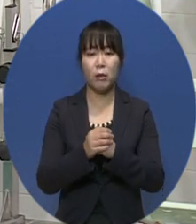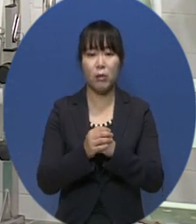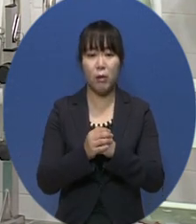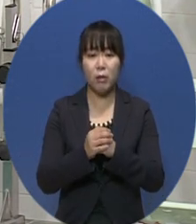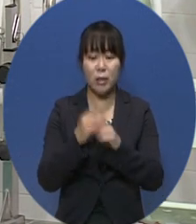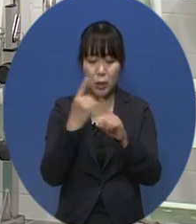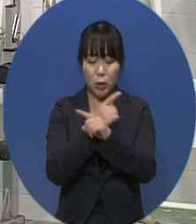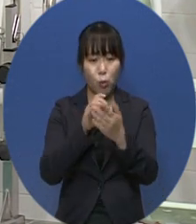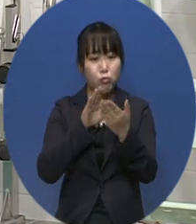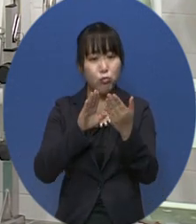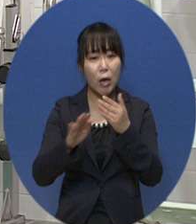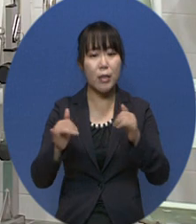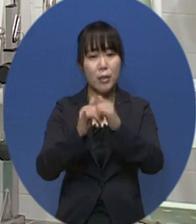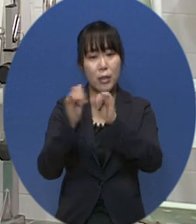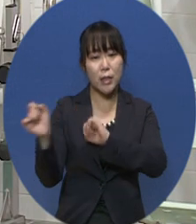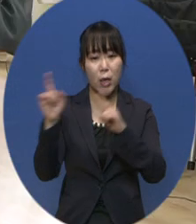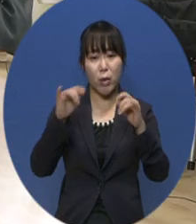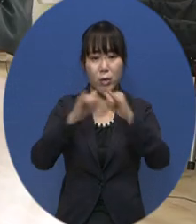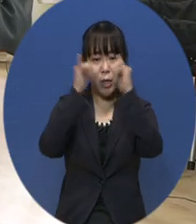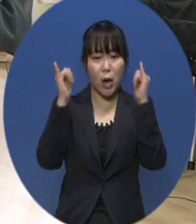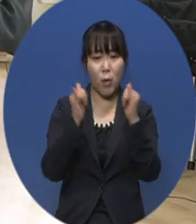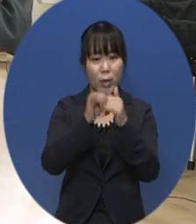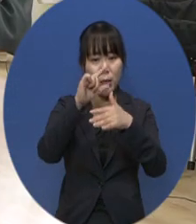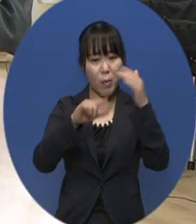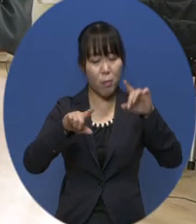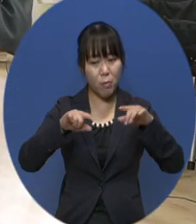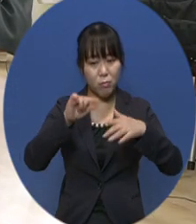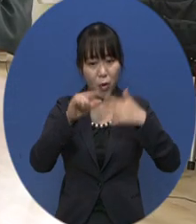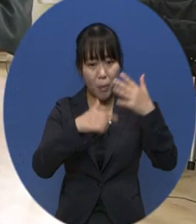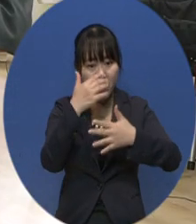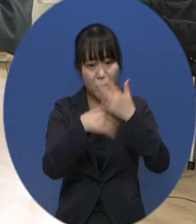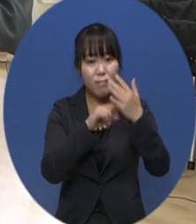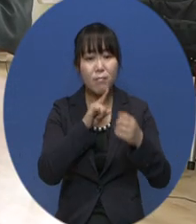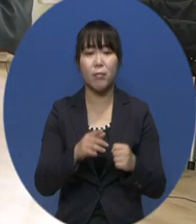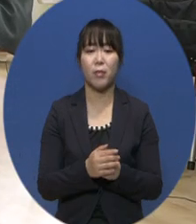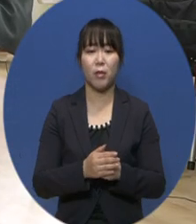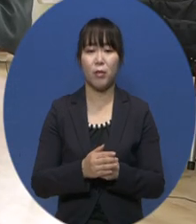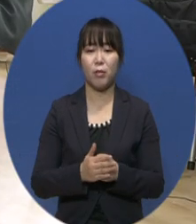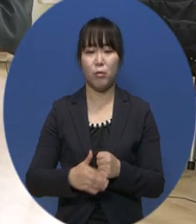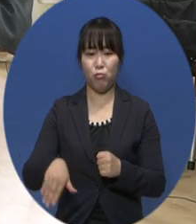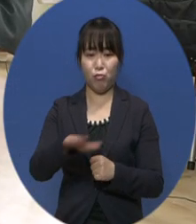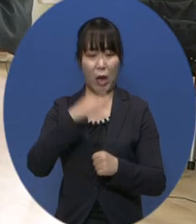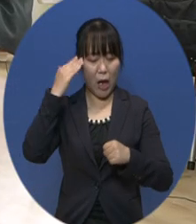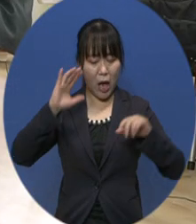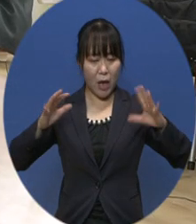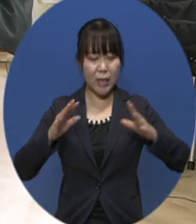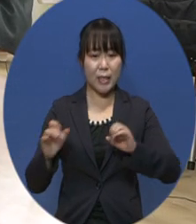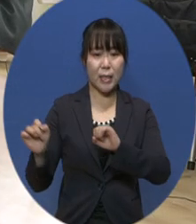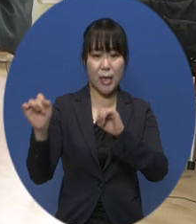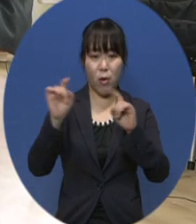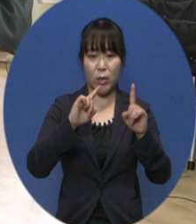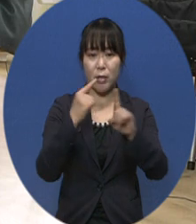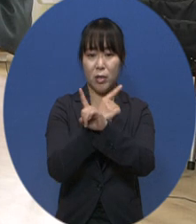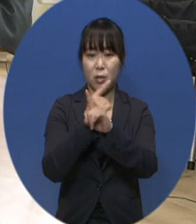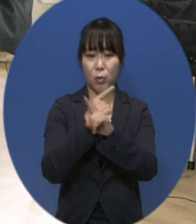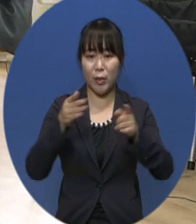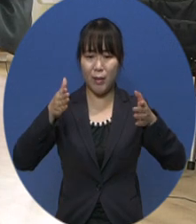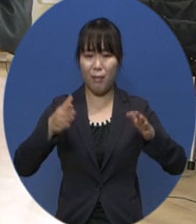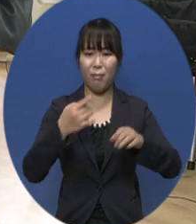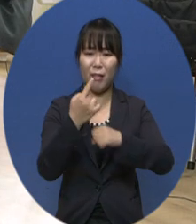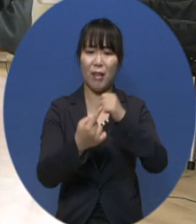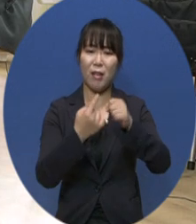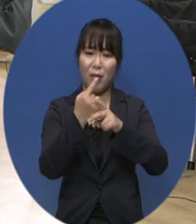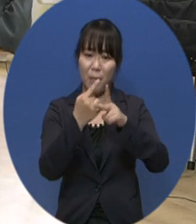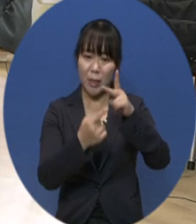참여 프로그램이 빠졌다는 건가요? 그렇게 이해해야 될까요? 네. 그러니까 우리나라는 네. 재활치료기간은 1년 반에서 2년으로 너무